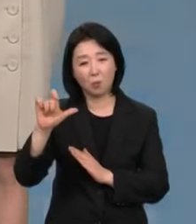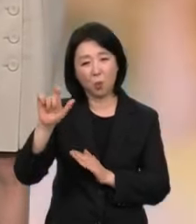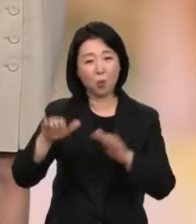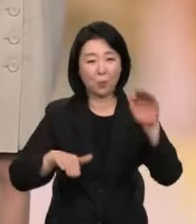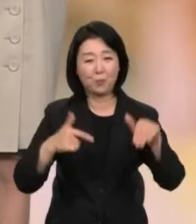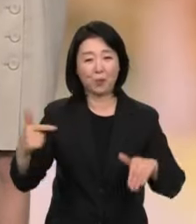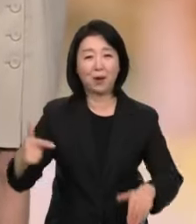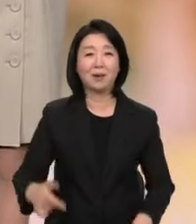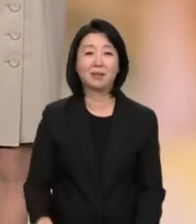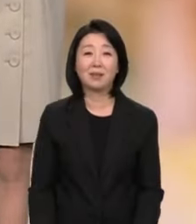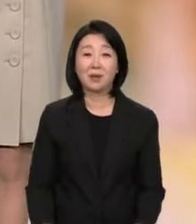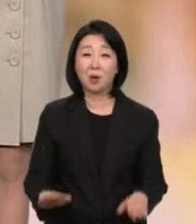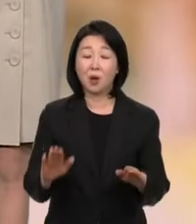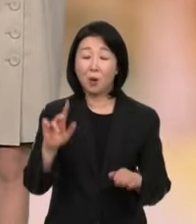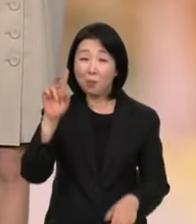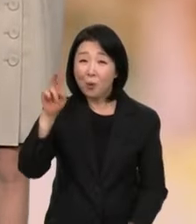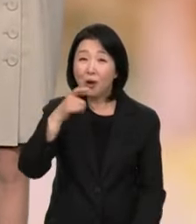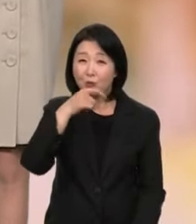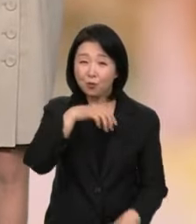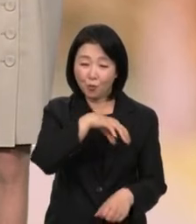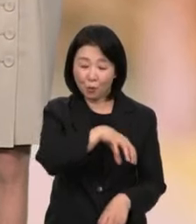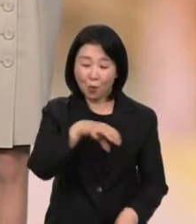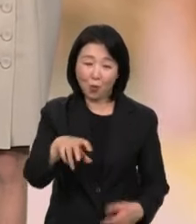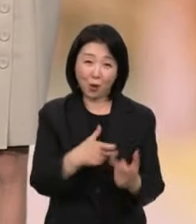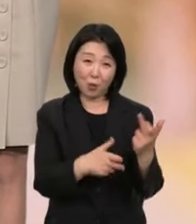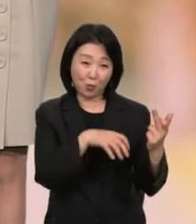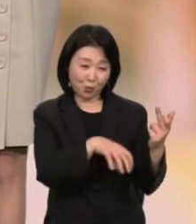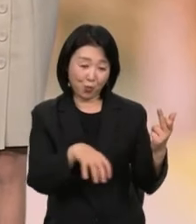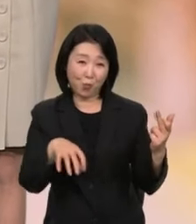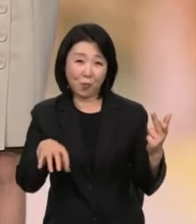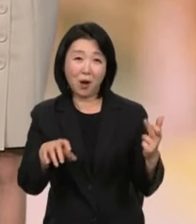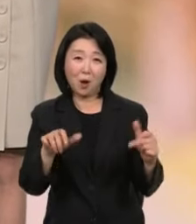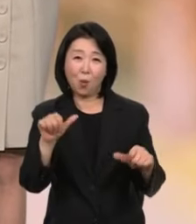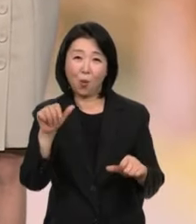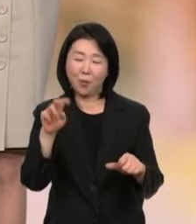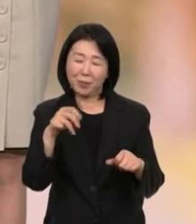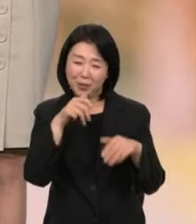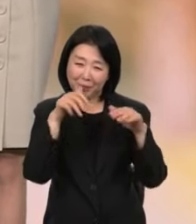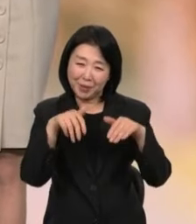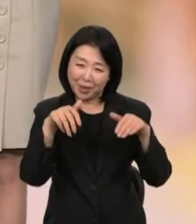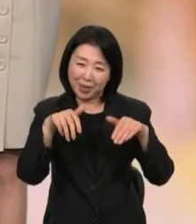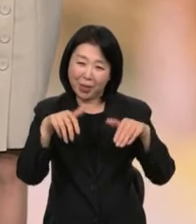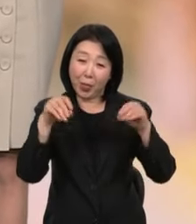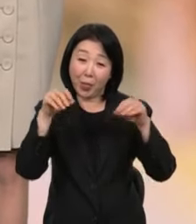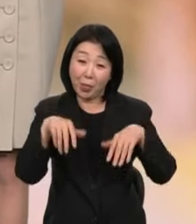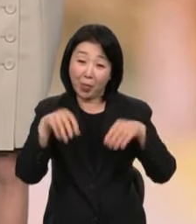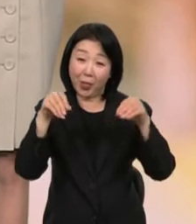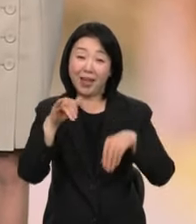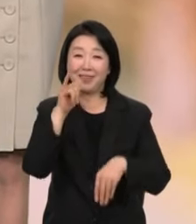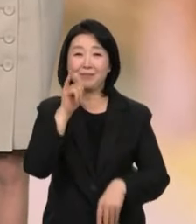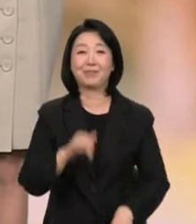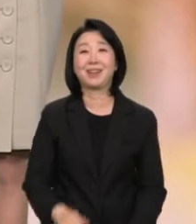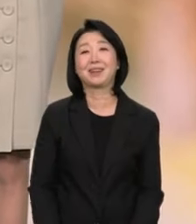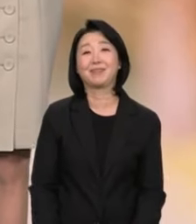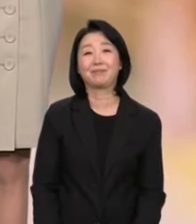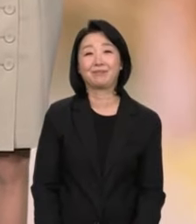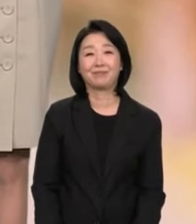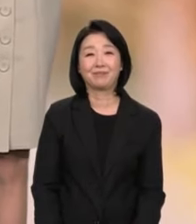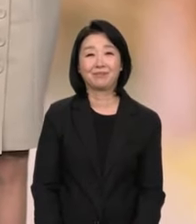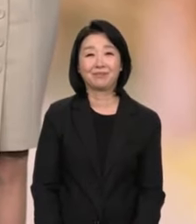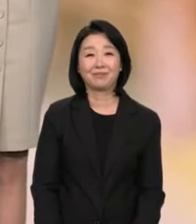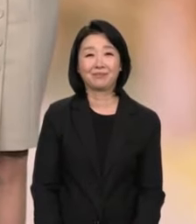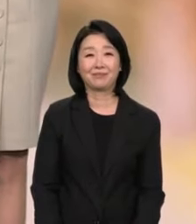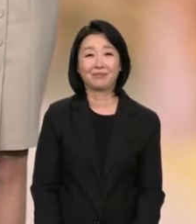벌어지겠습니다. 모레에는 수도권과 강원도를 중심으로 5mm 미만의 비가 오락가락 이어지겠습니다. 날씨였습니다.